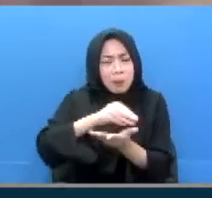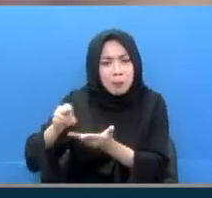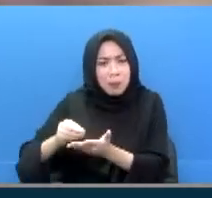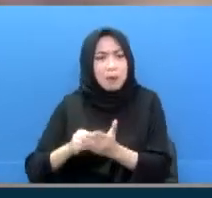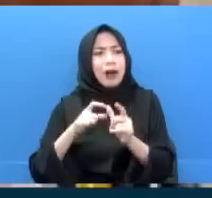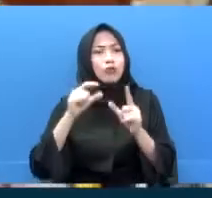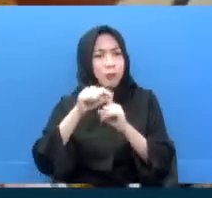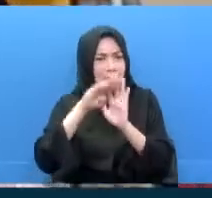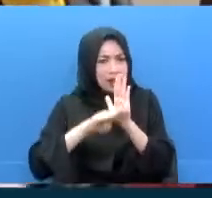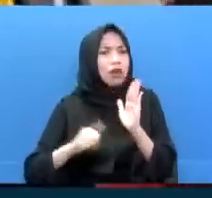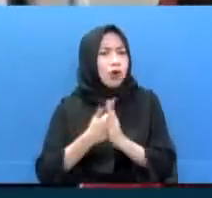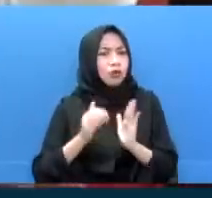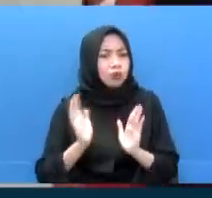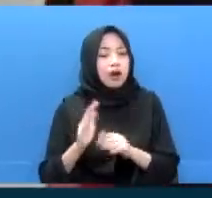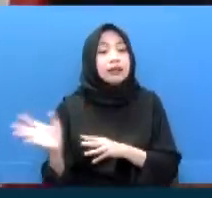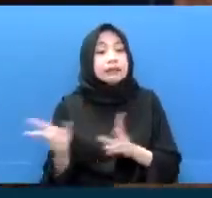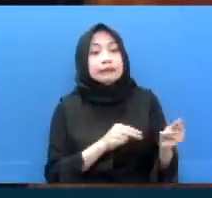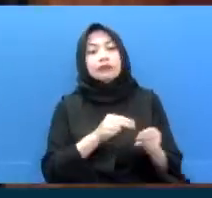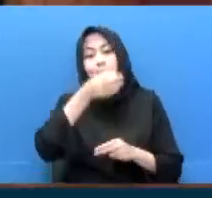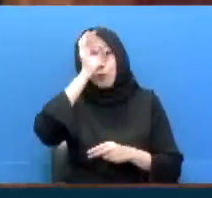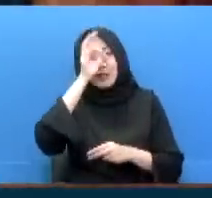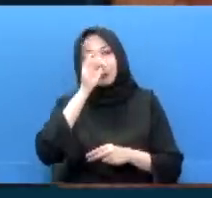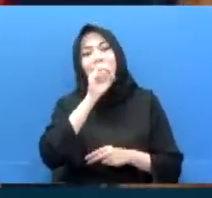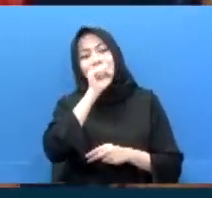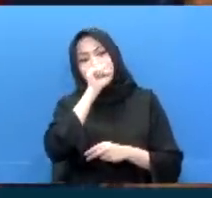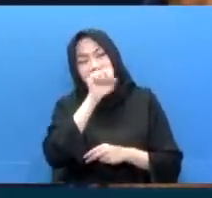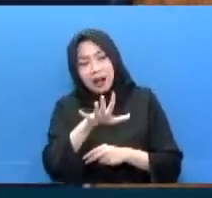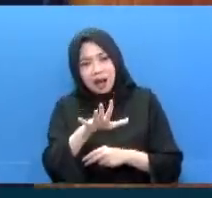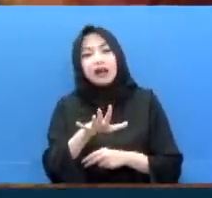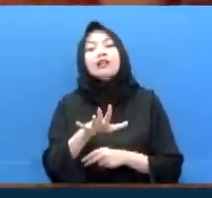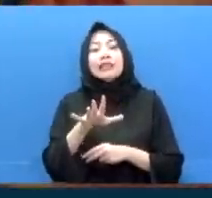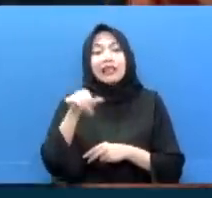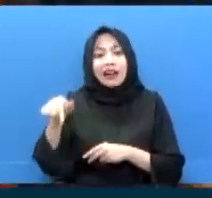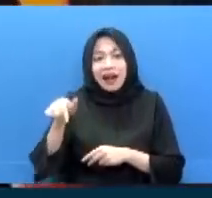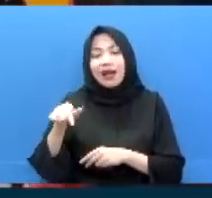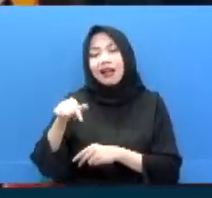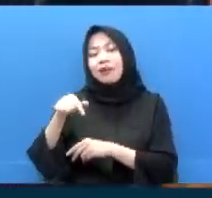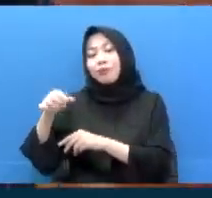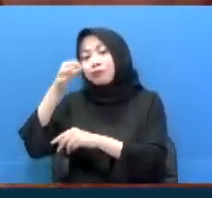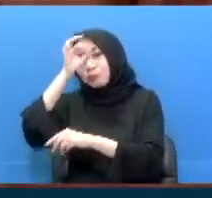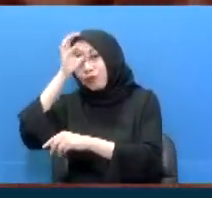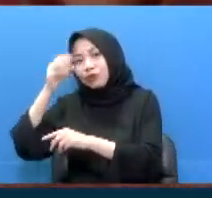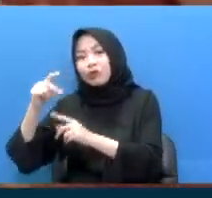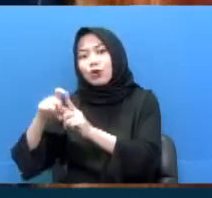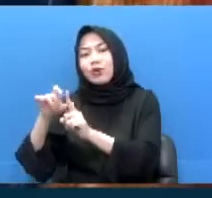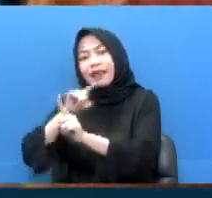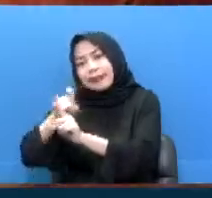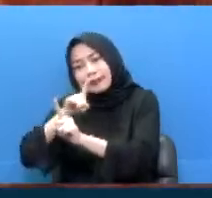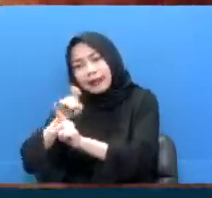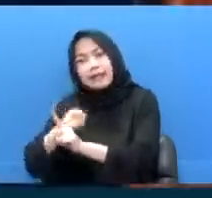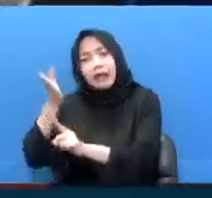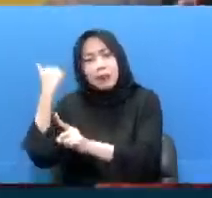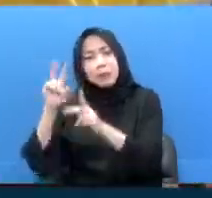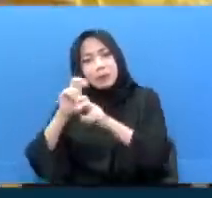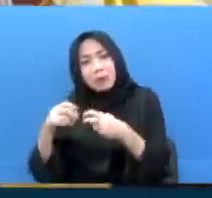kadifumas Mabes Polri Irjen sandi Nugroho menegaskan telah mengonfirmasi Keterangan tersebut setelah memeriksa Iptu Rudiana ayah